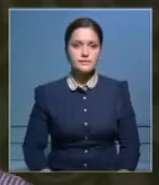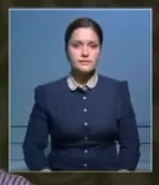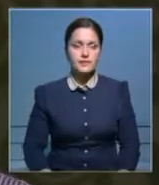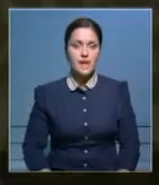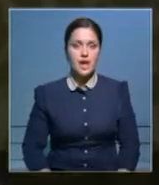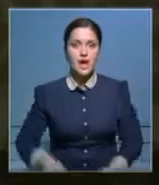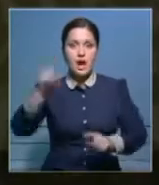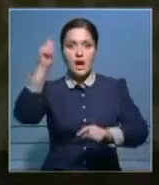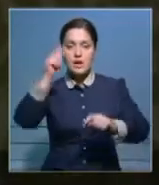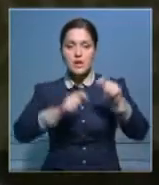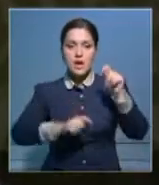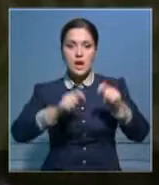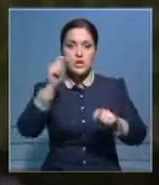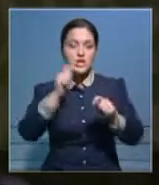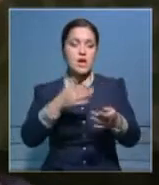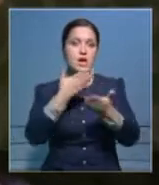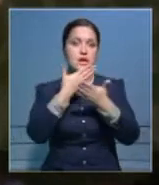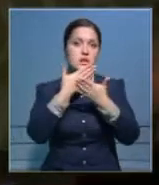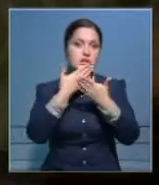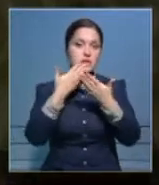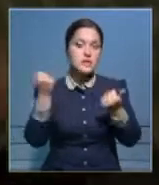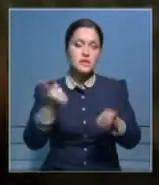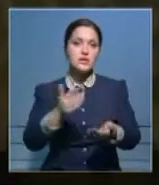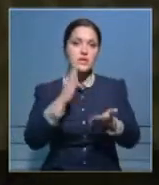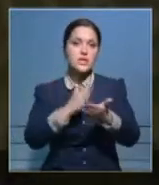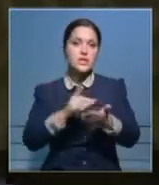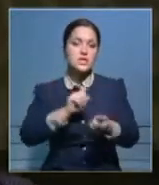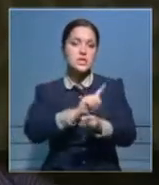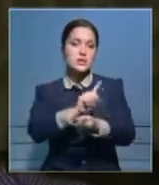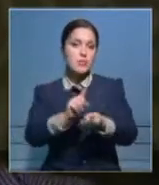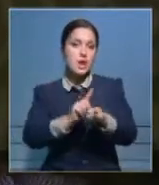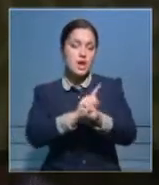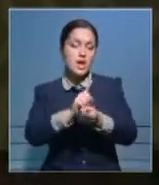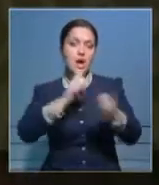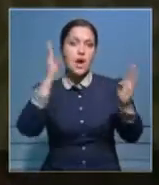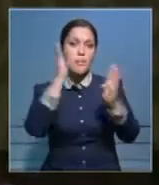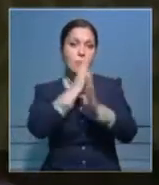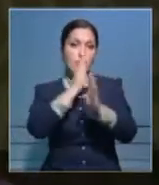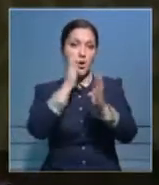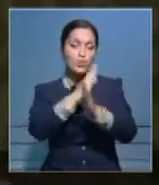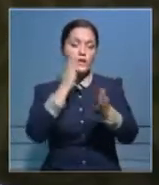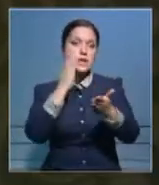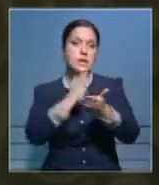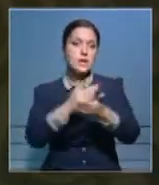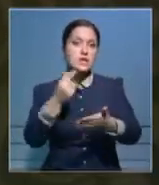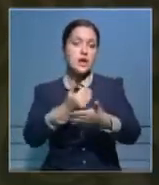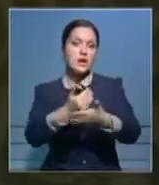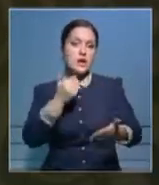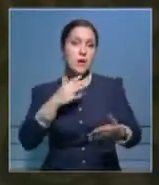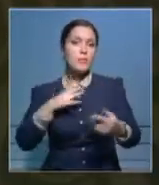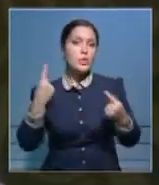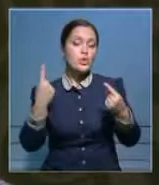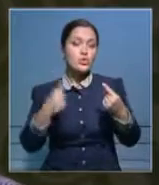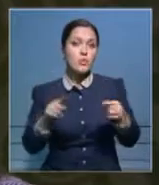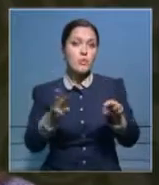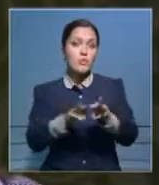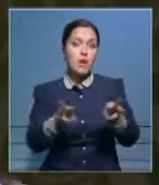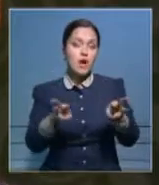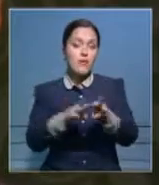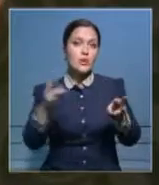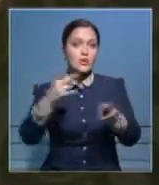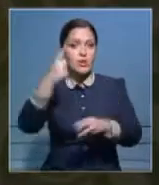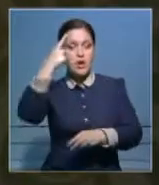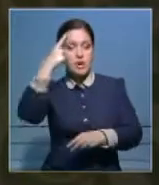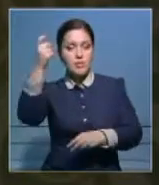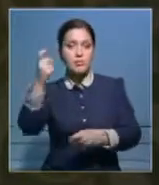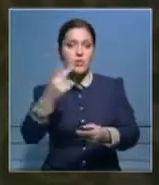Дожди уже не идут, как раньше. Изменились их частота, интенсивность и даже место выпадения осадков. Правительству следует придать особое значение